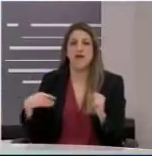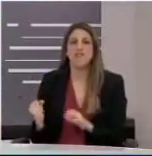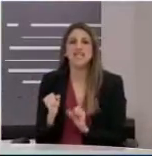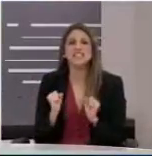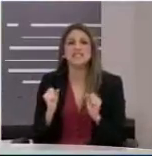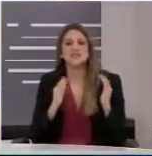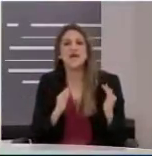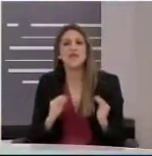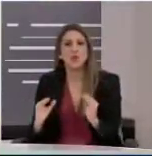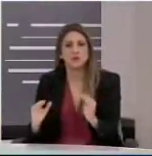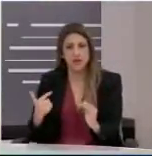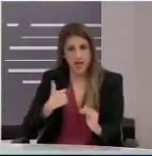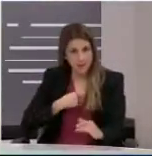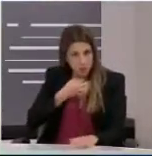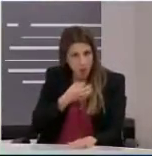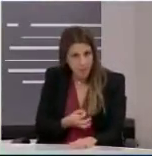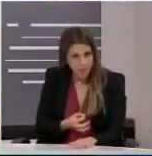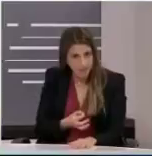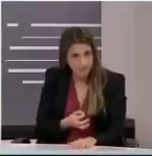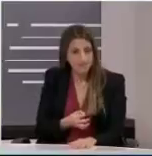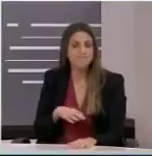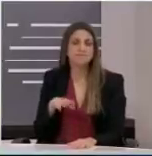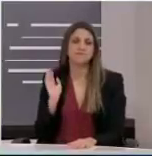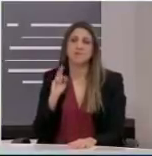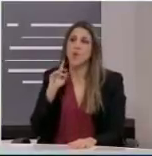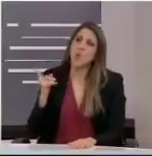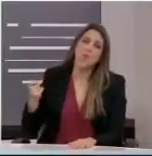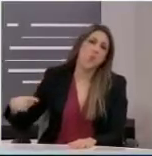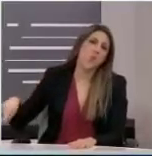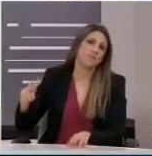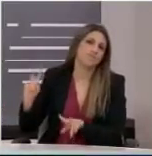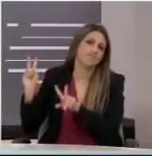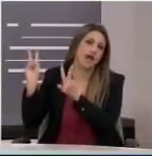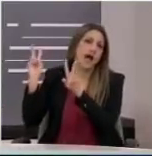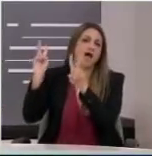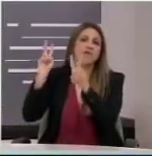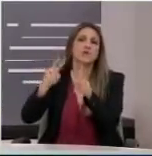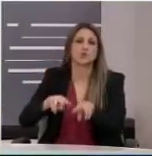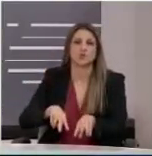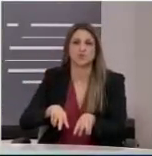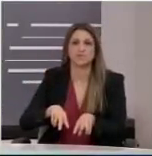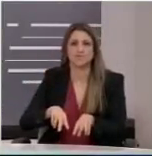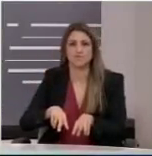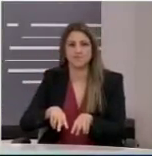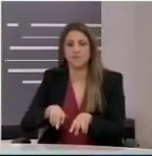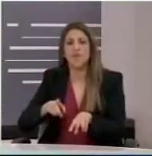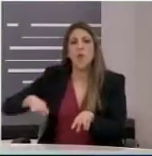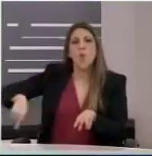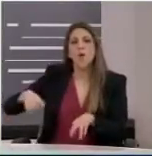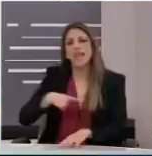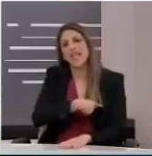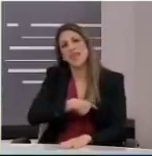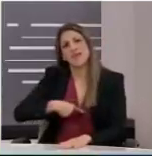αυτό δεν το λέμε εμείς εδώ, αλλά το αναγνωρίζουν όλοι οι